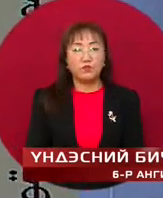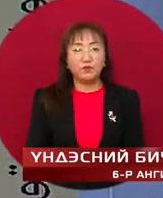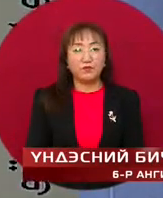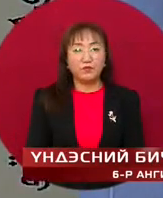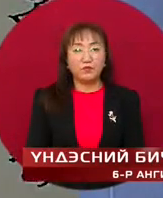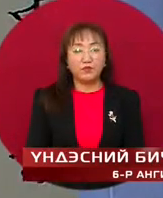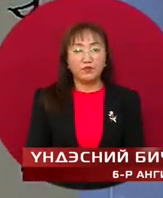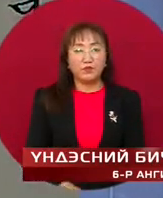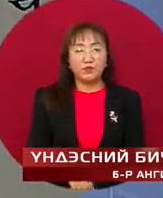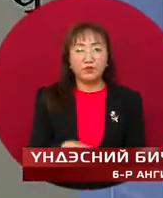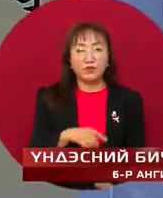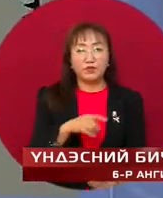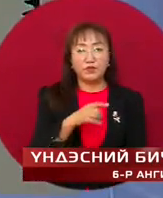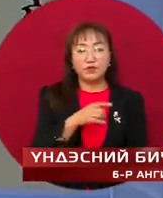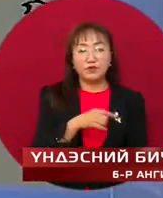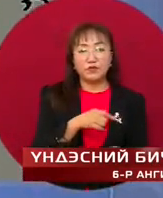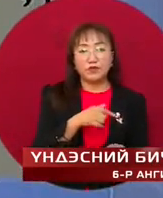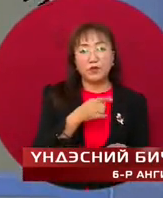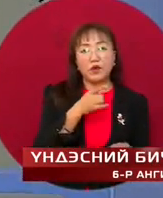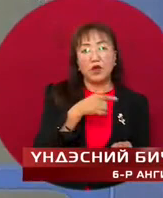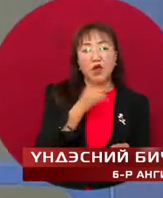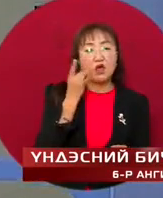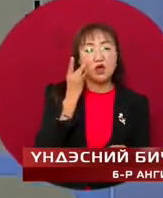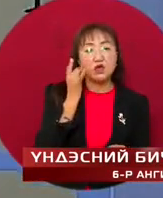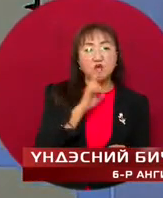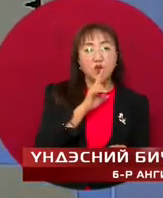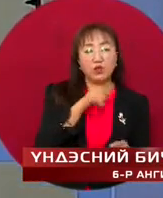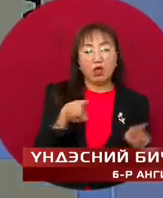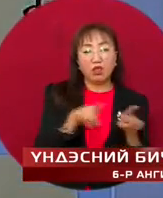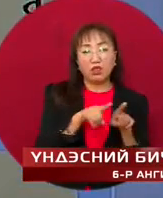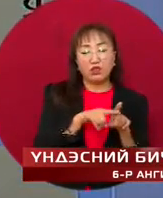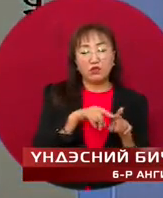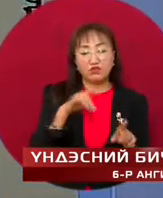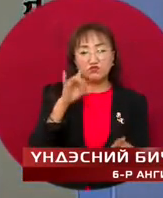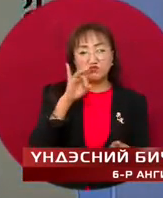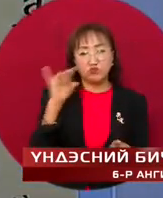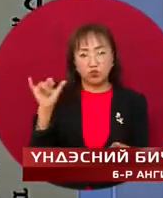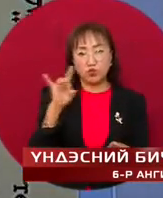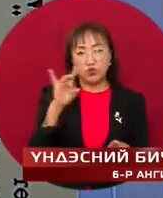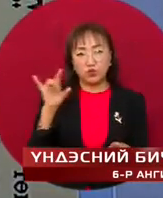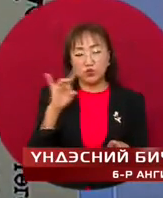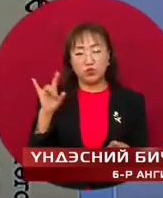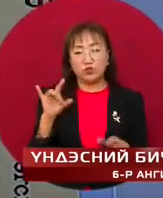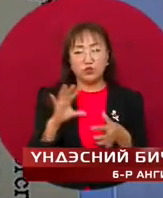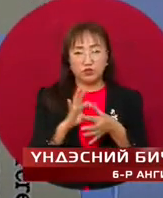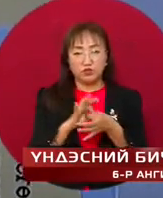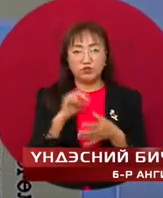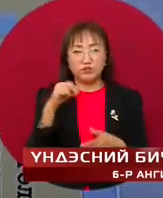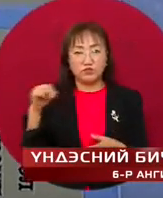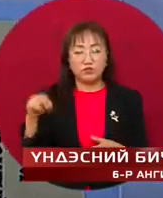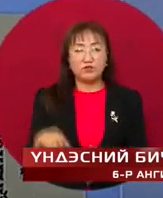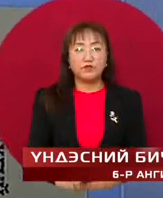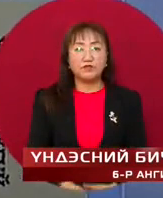За, эр эм үгэнд ялгаагүй залгах учраас бүх үгэндээ уруу гэдэг нөхцлөөр залган бичнэ.